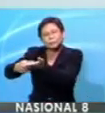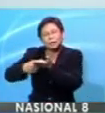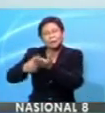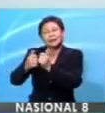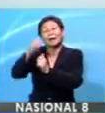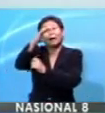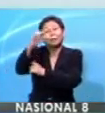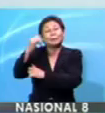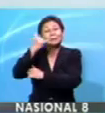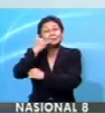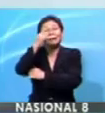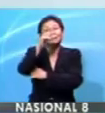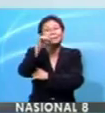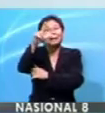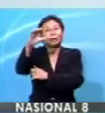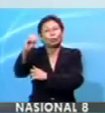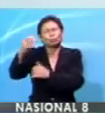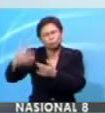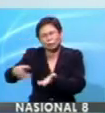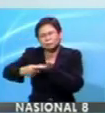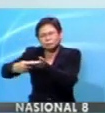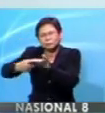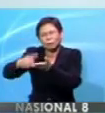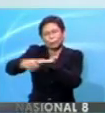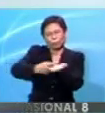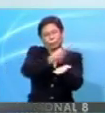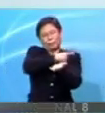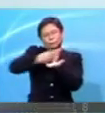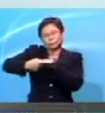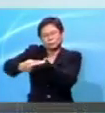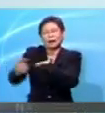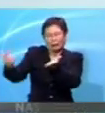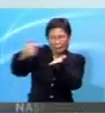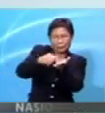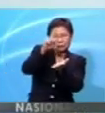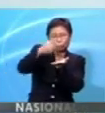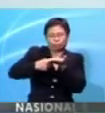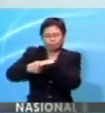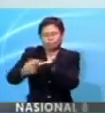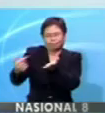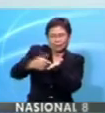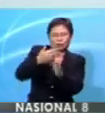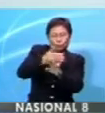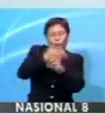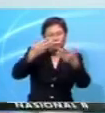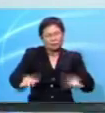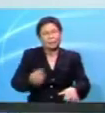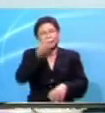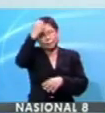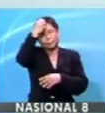buat minggu lepas dan saya Ada lagi satu lagi perbincangan dia orang Sebelum saya membawa